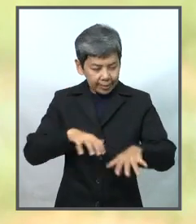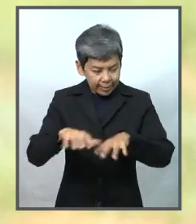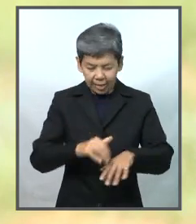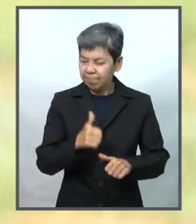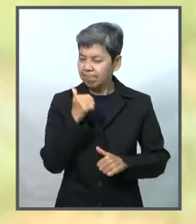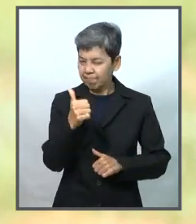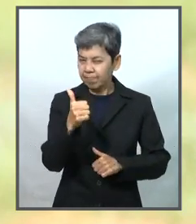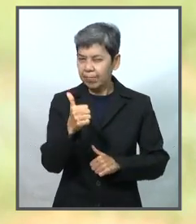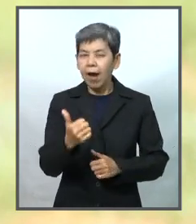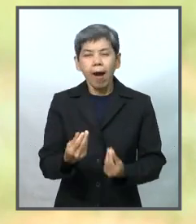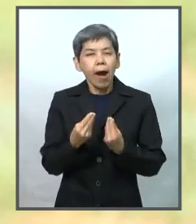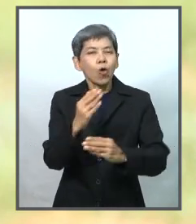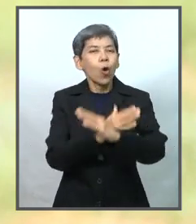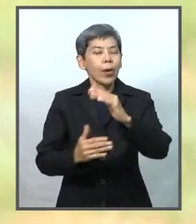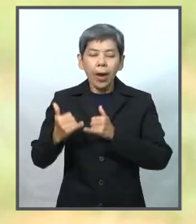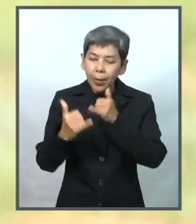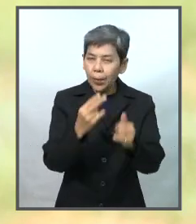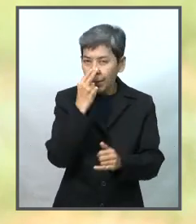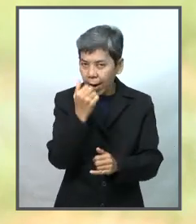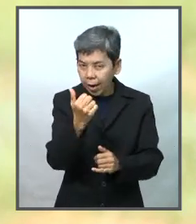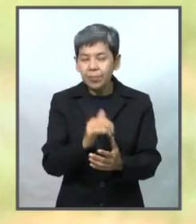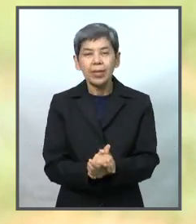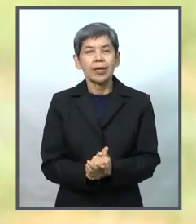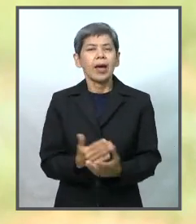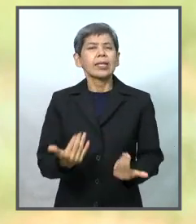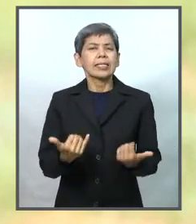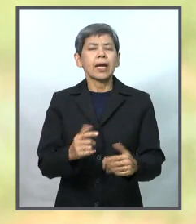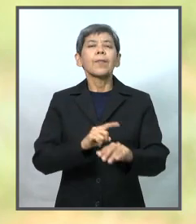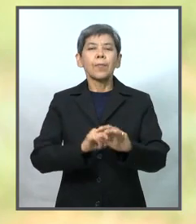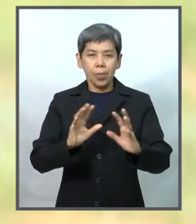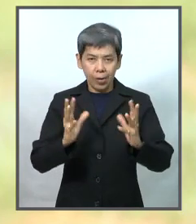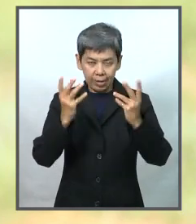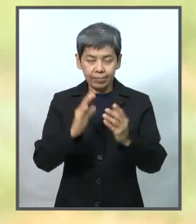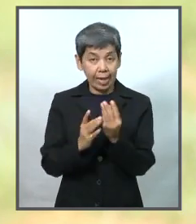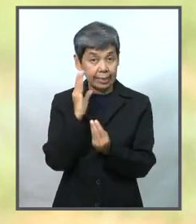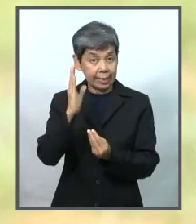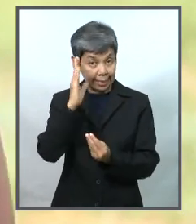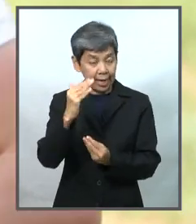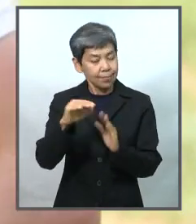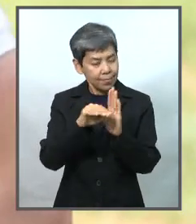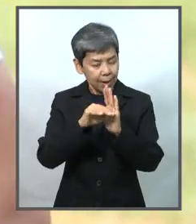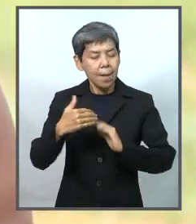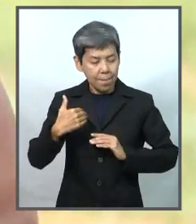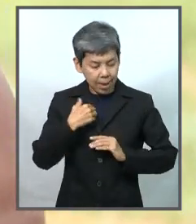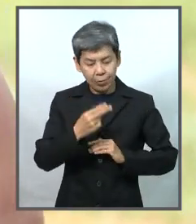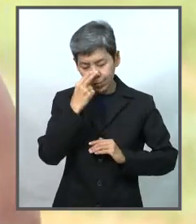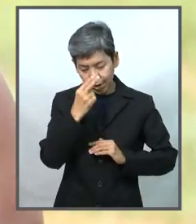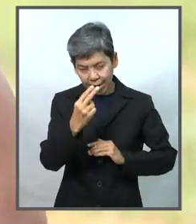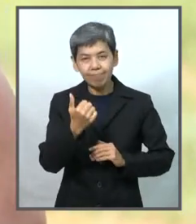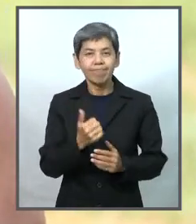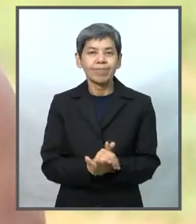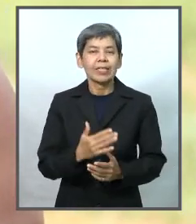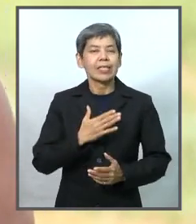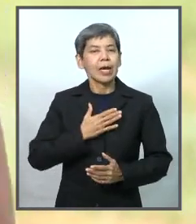านดีๆแบบนี้ให้พวกเราได้มาเที่ยวได้มาชมกันนะครับรายการของเราวันนี้หมดเวลาแล้วนะฮะสัปดาห์หน้ามีอะไรน่าสนใจอย่าลืมติดตามชมกันด้ว